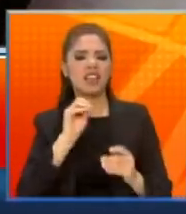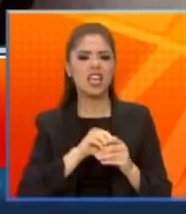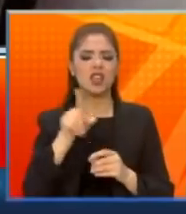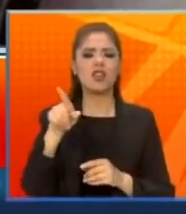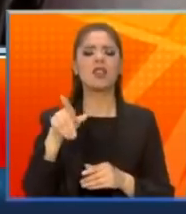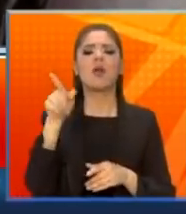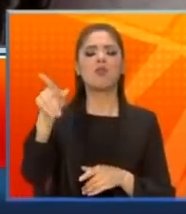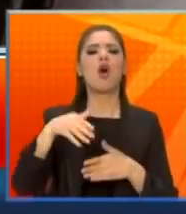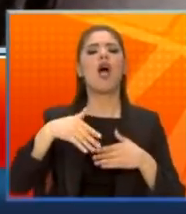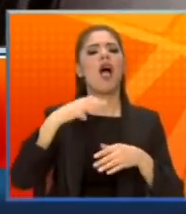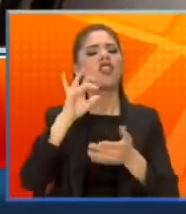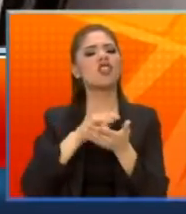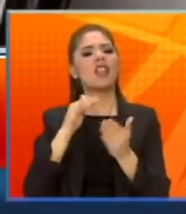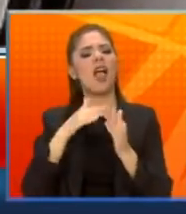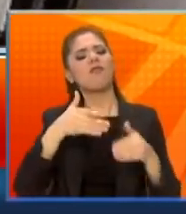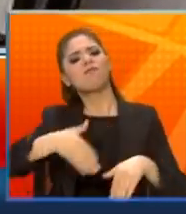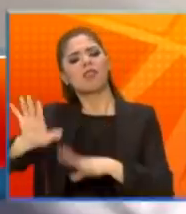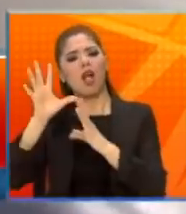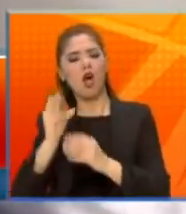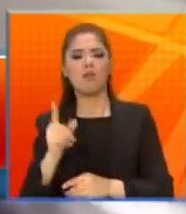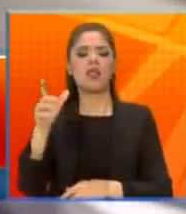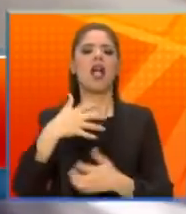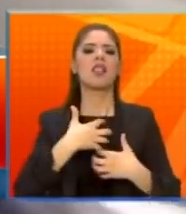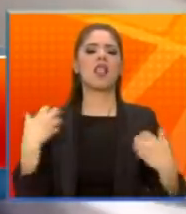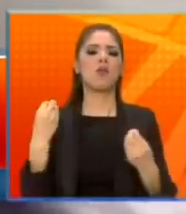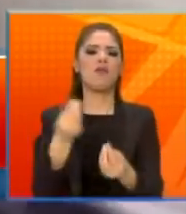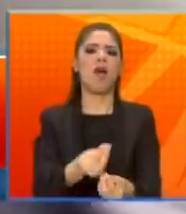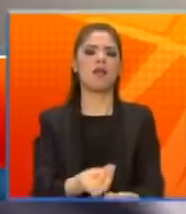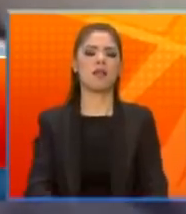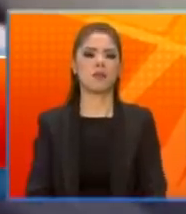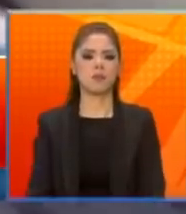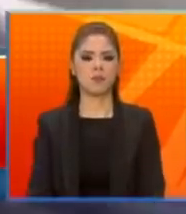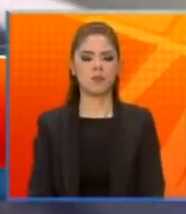için Tarhan'ın tahliye edilmesi gerektiğini savundular.